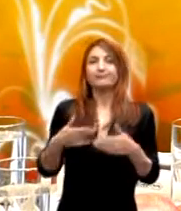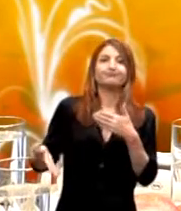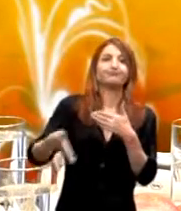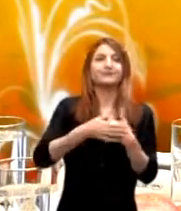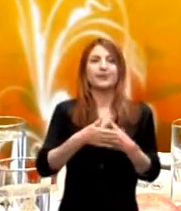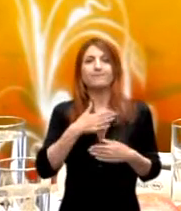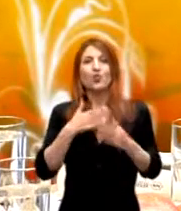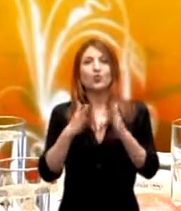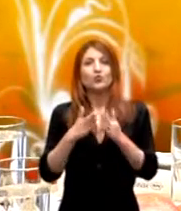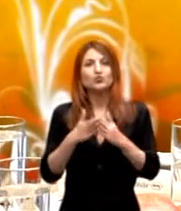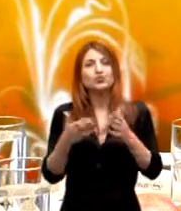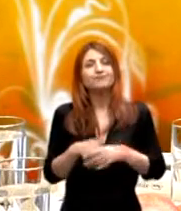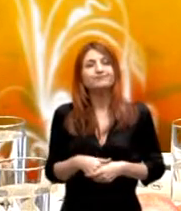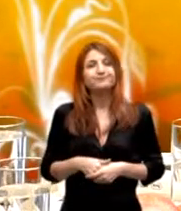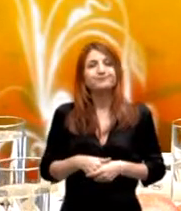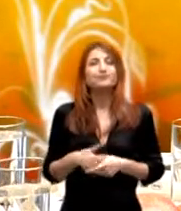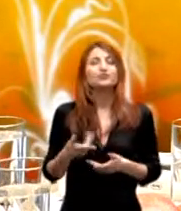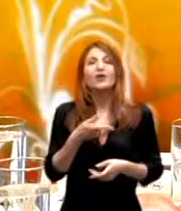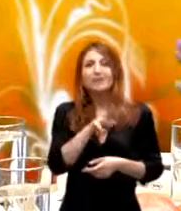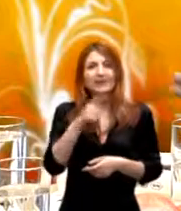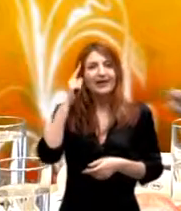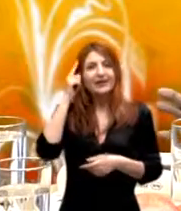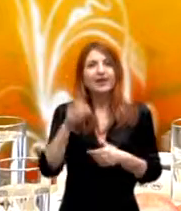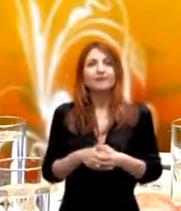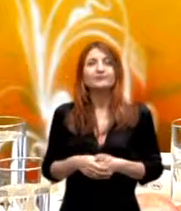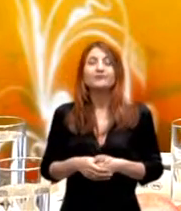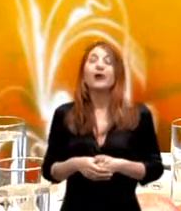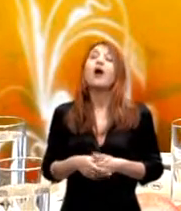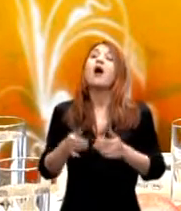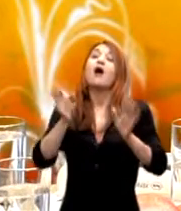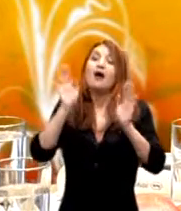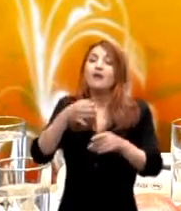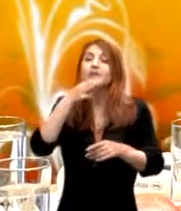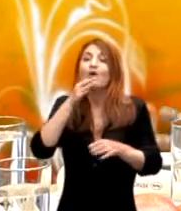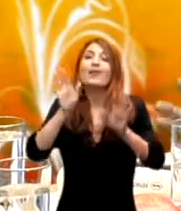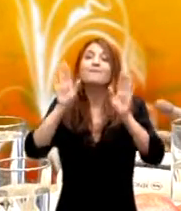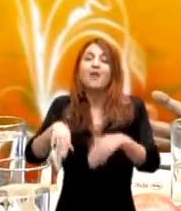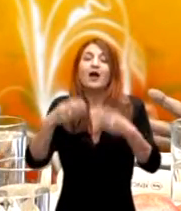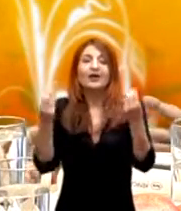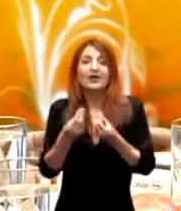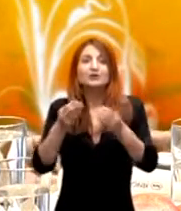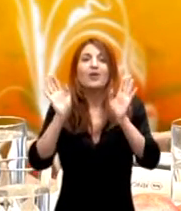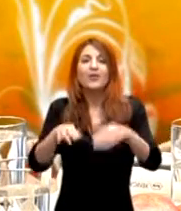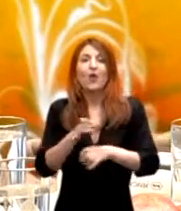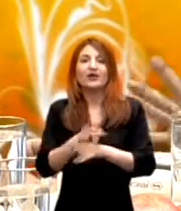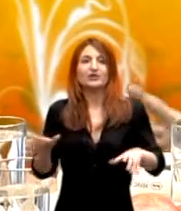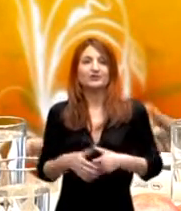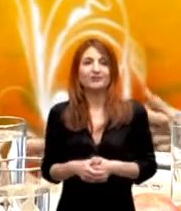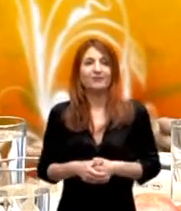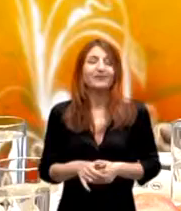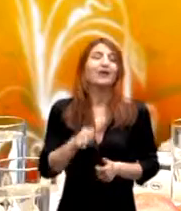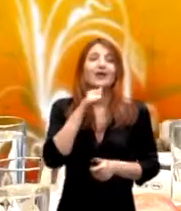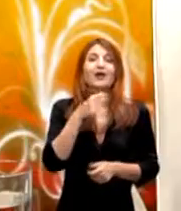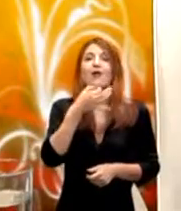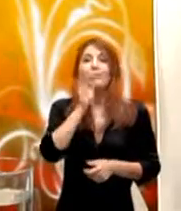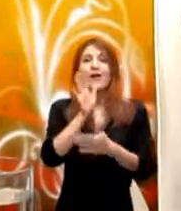malo ideje? Pa bolje i to nego ništa. Okej. I bolje počet danas, tako